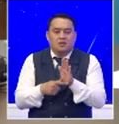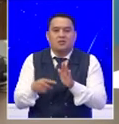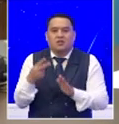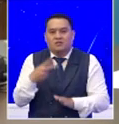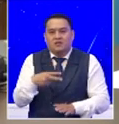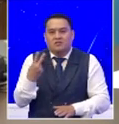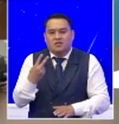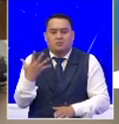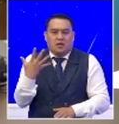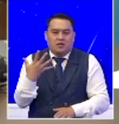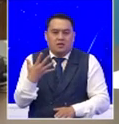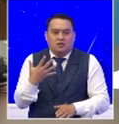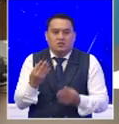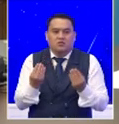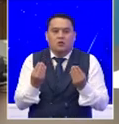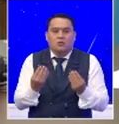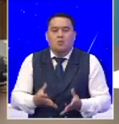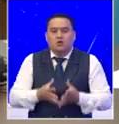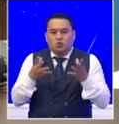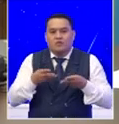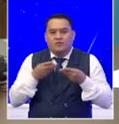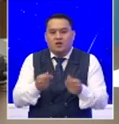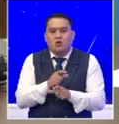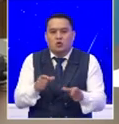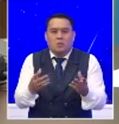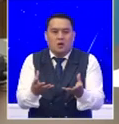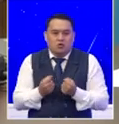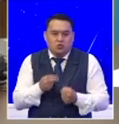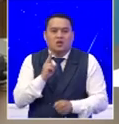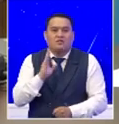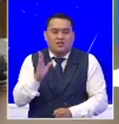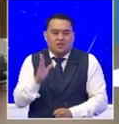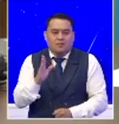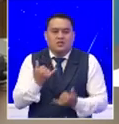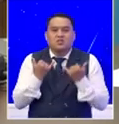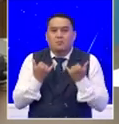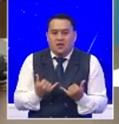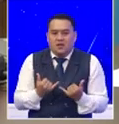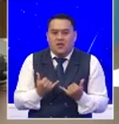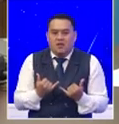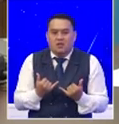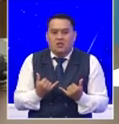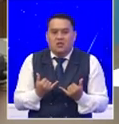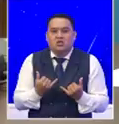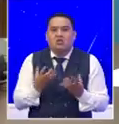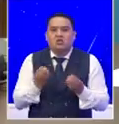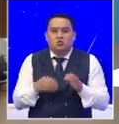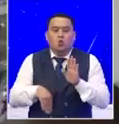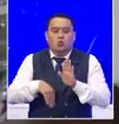7-20-25, он здорово сработал. Огромное количество людей получили квартиры. Теперь делает еще лучше.